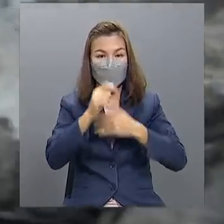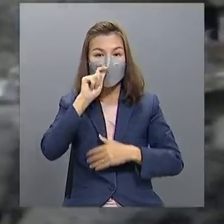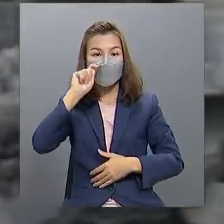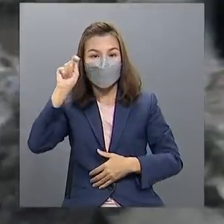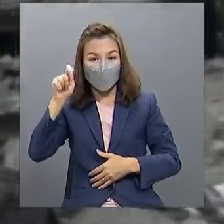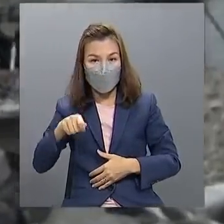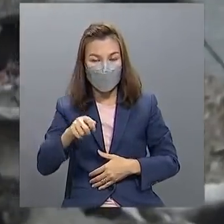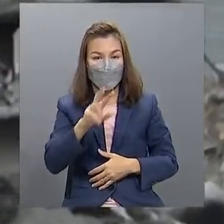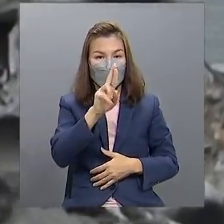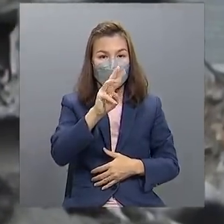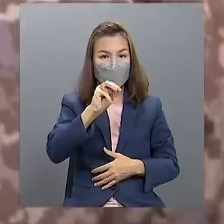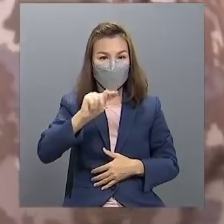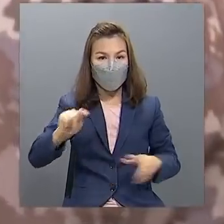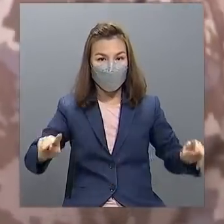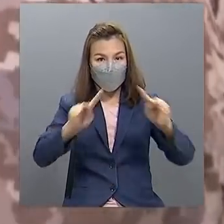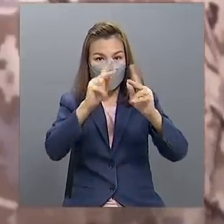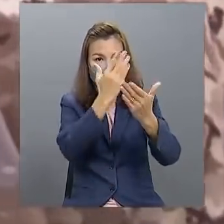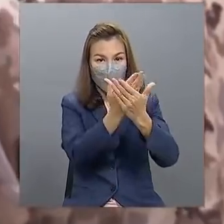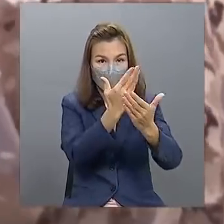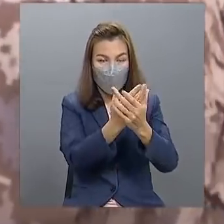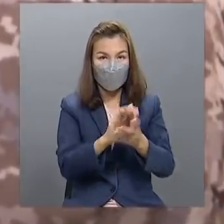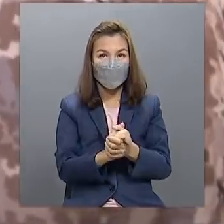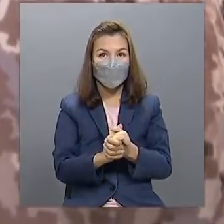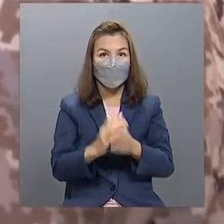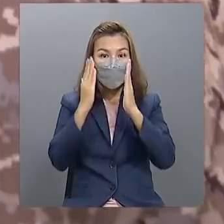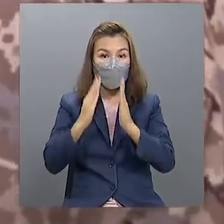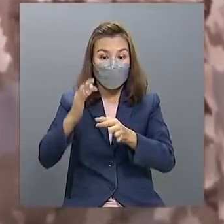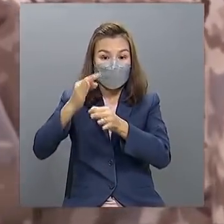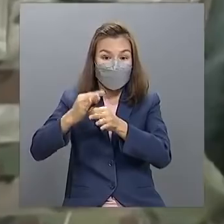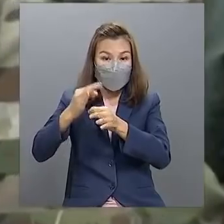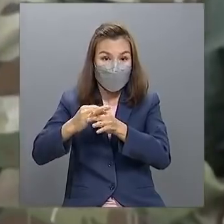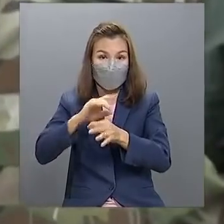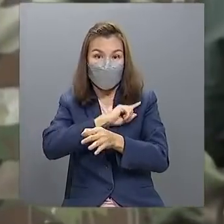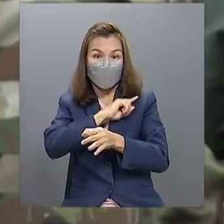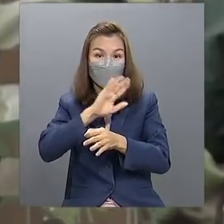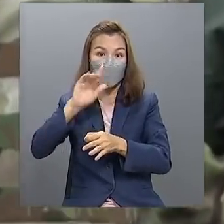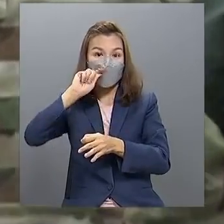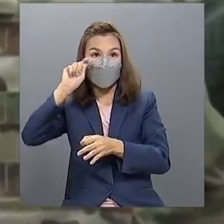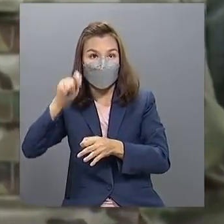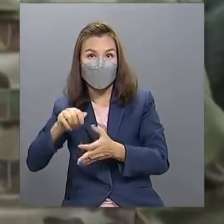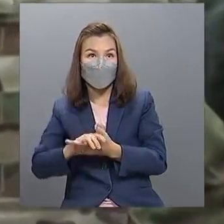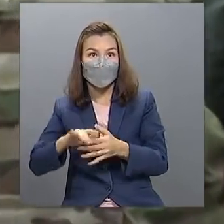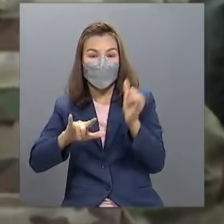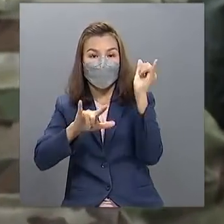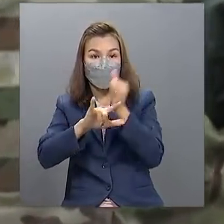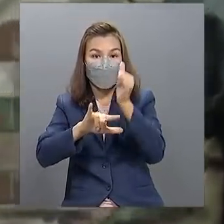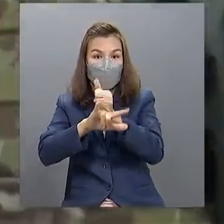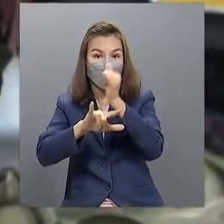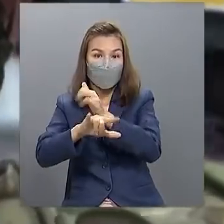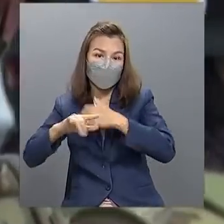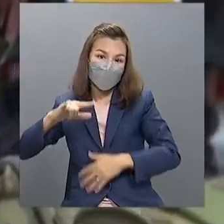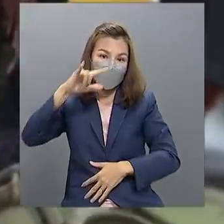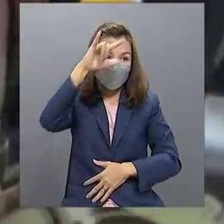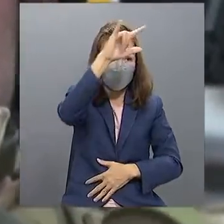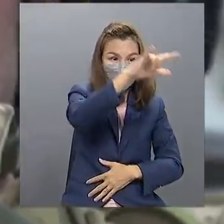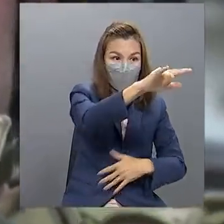คลังและผู้ว่าการธนาคารกลางยูเครนจะเดินทางไปยังกรุงวอชิงตันดีซีในสัปดาห์หน้าเพื่อที่จะพ